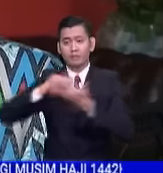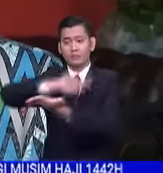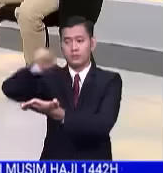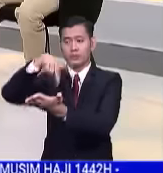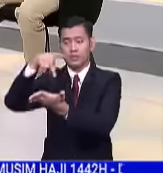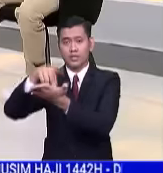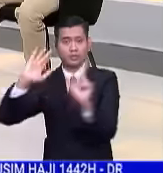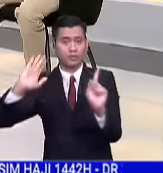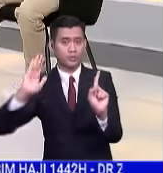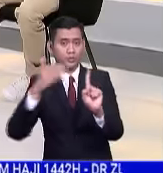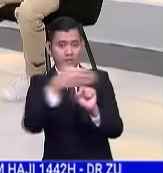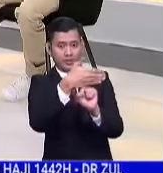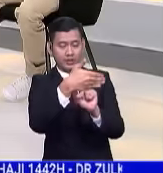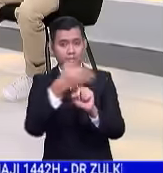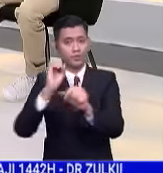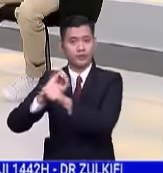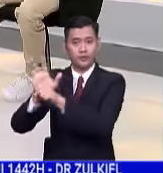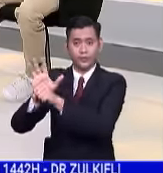kuarantin.